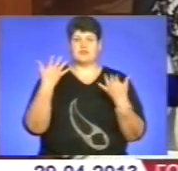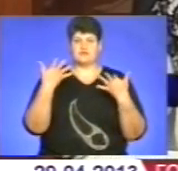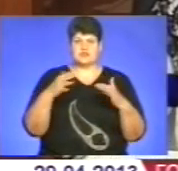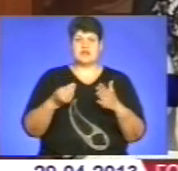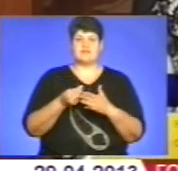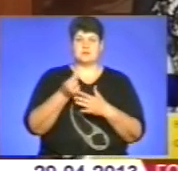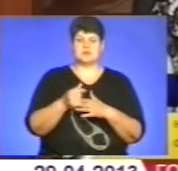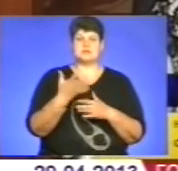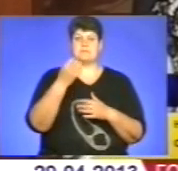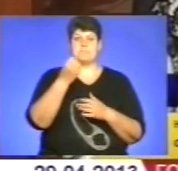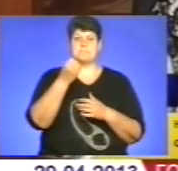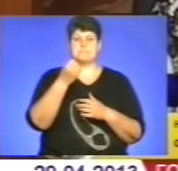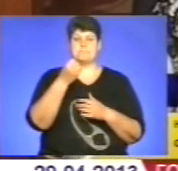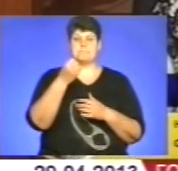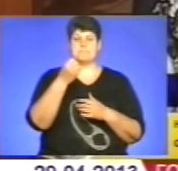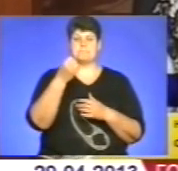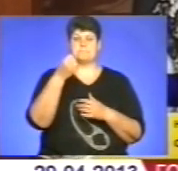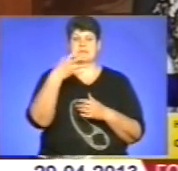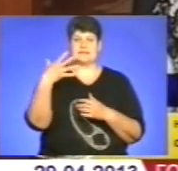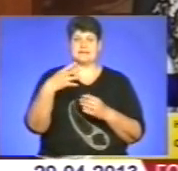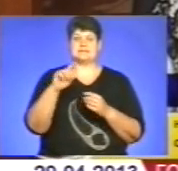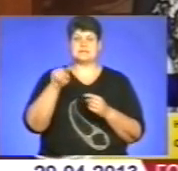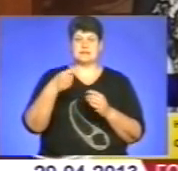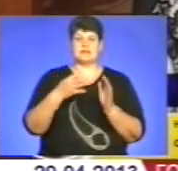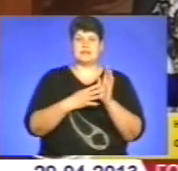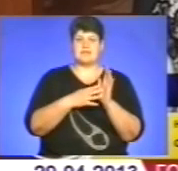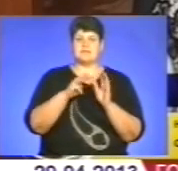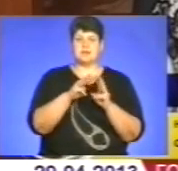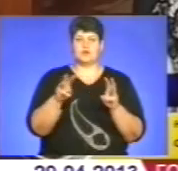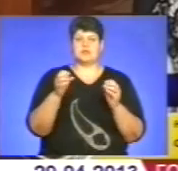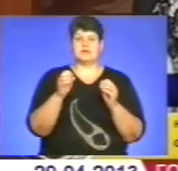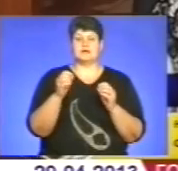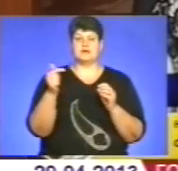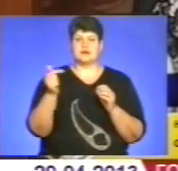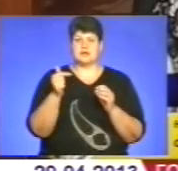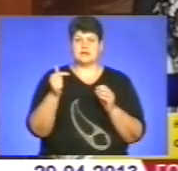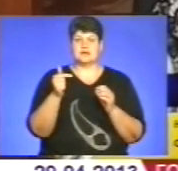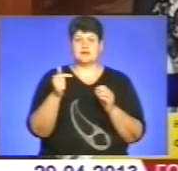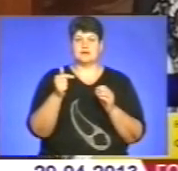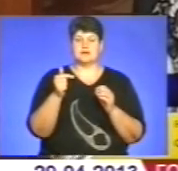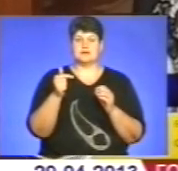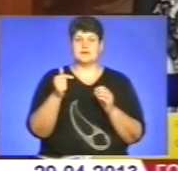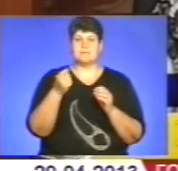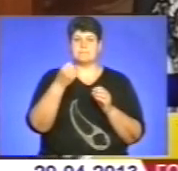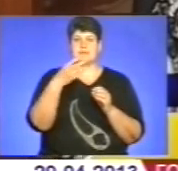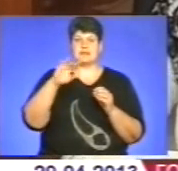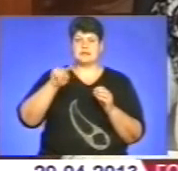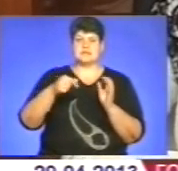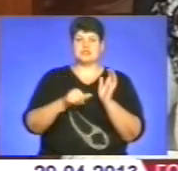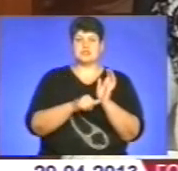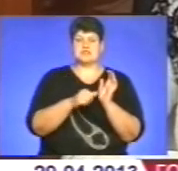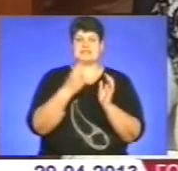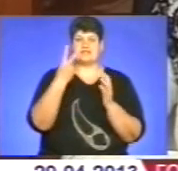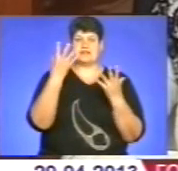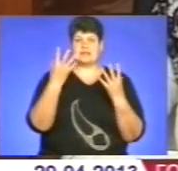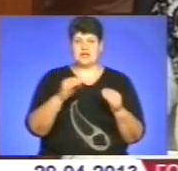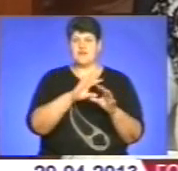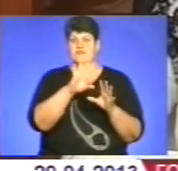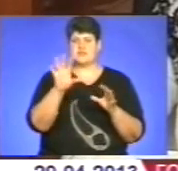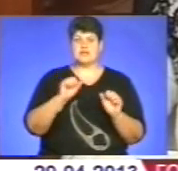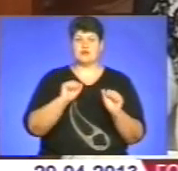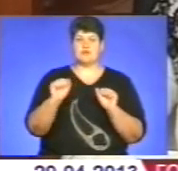тих 15,9 мільйона гривень, які прийшли на цей вид допомоги, виплачено 15,6. І за ці два дні, значить, всі